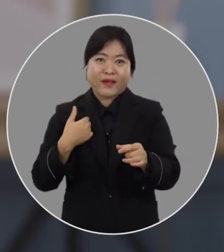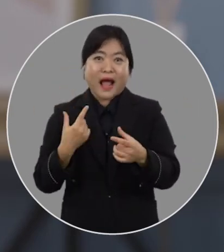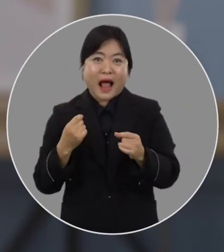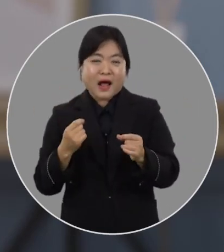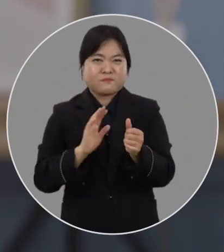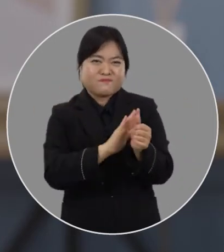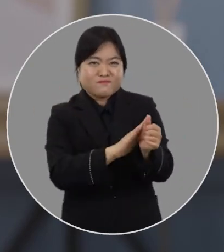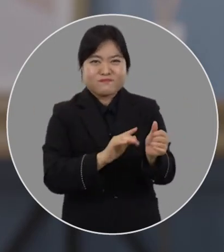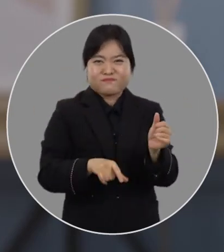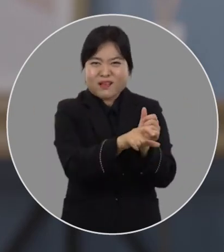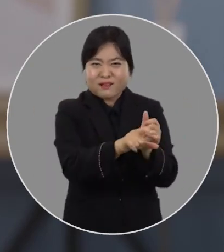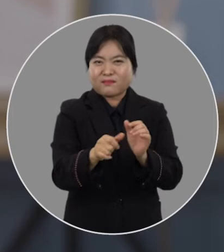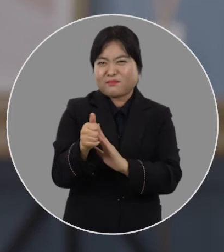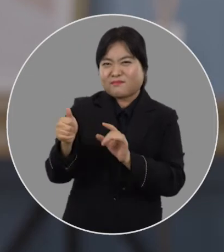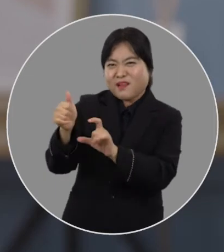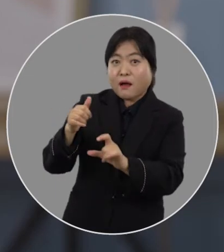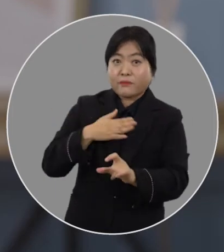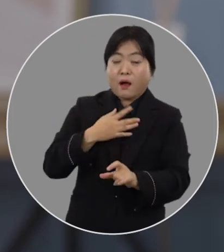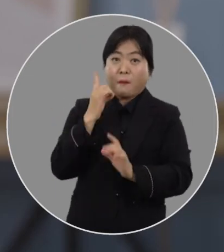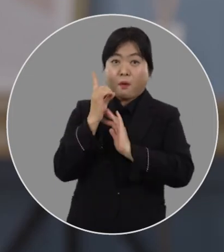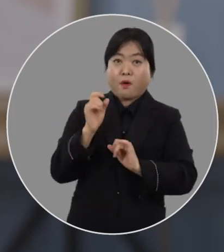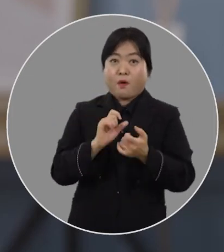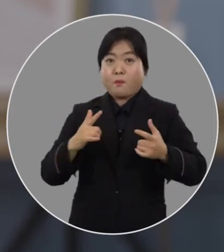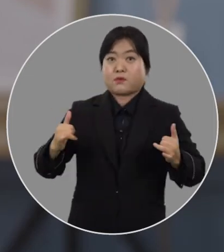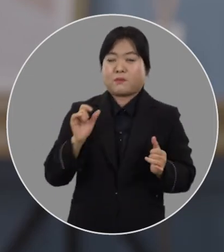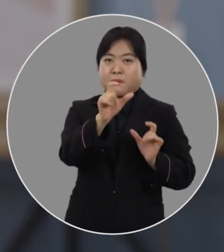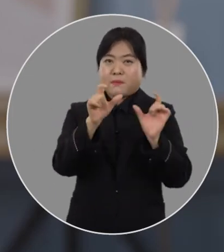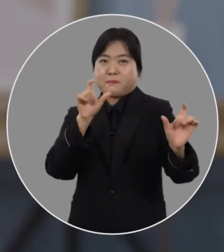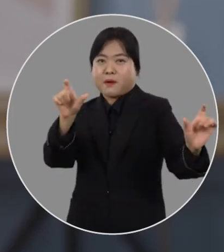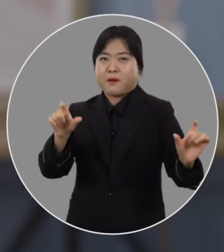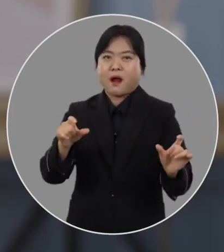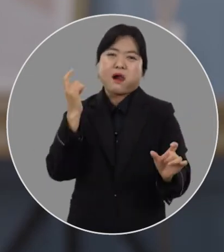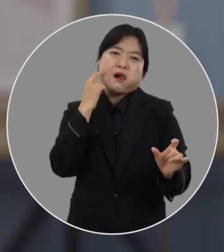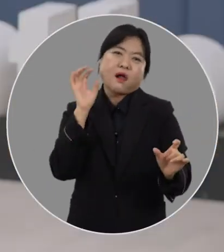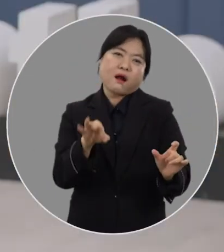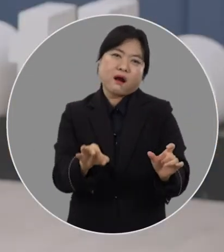자신이 올린 혐오 메시지가 광범위한 지지를 받고 있는 것처럼 꾸미기도 합니다.